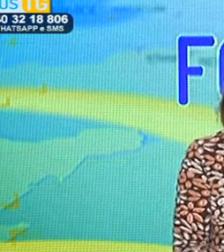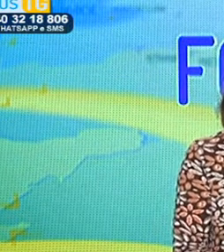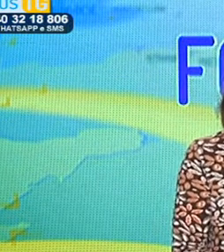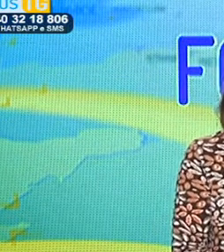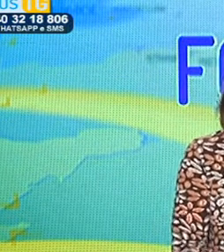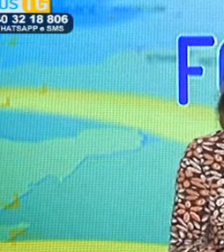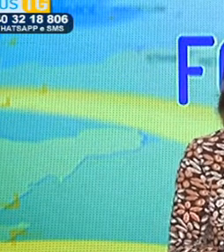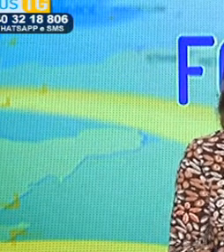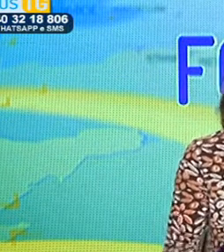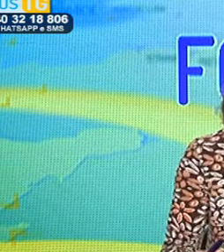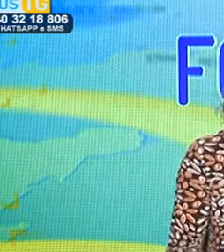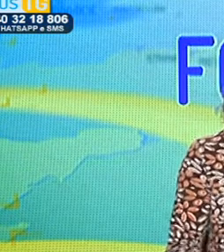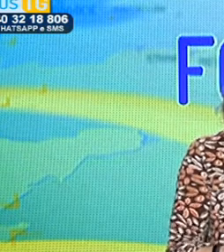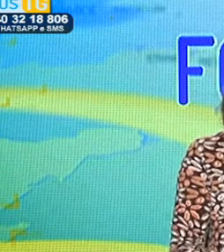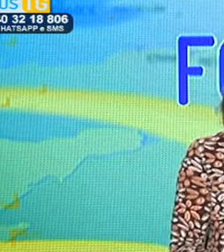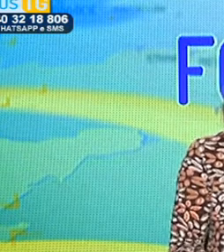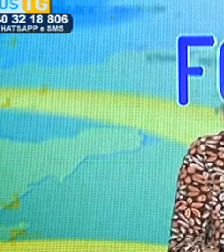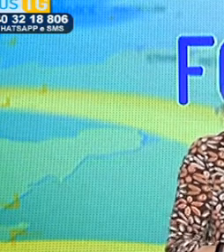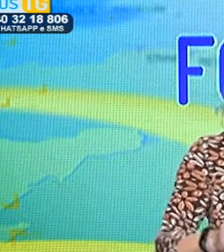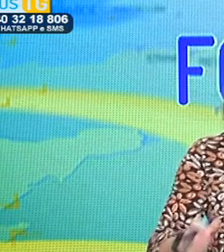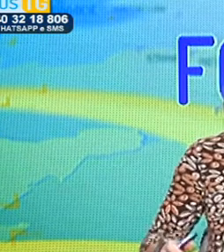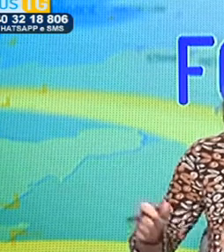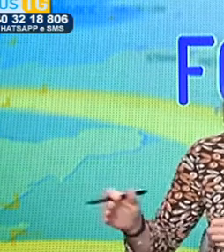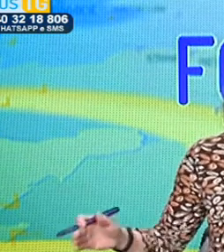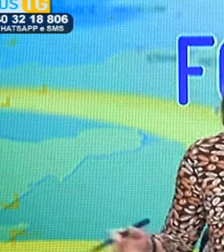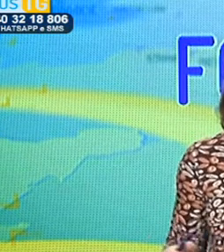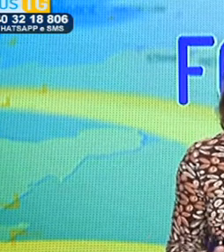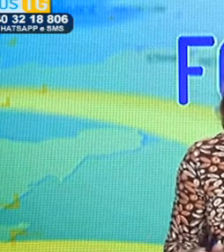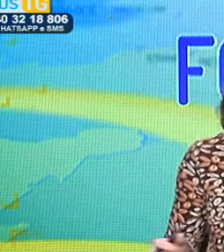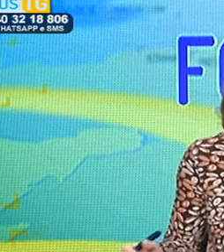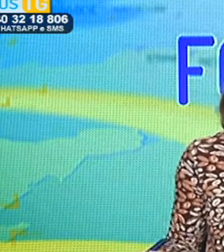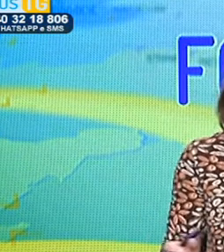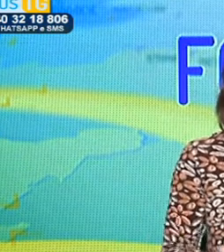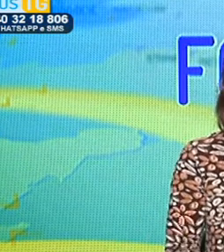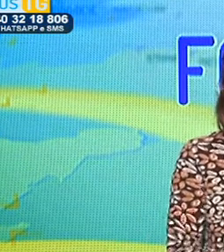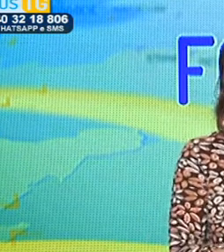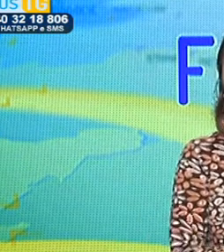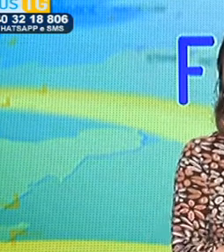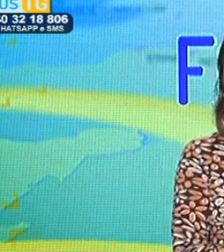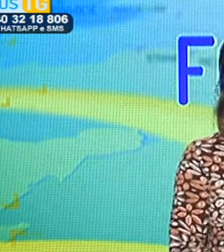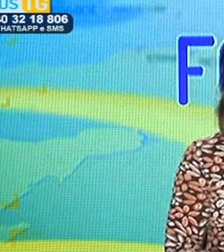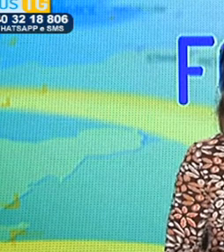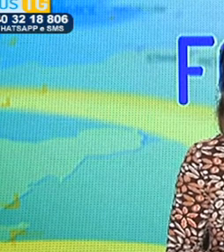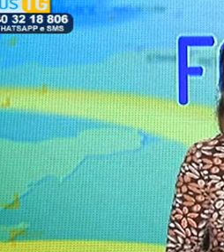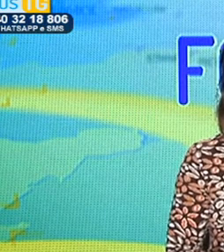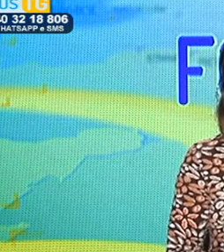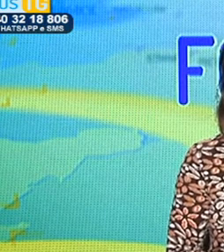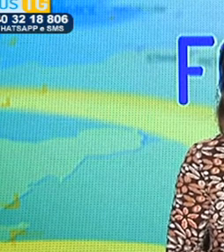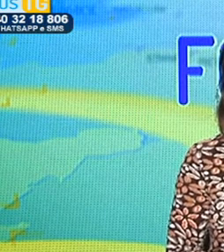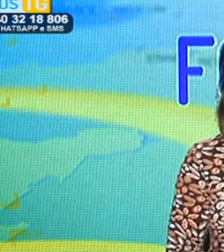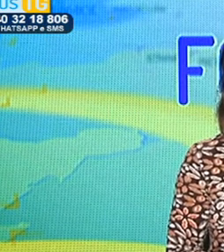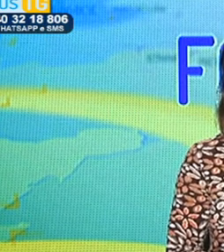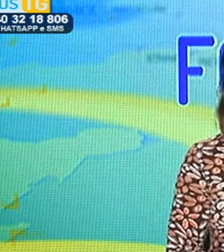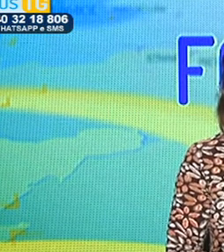appunto persone titolari di da una parte bar, ristoranti e quant'altro, e dall'altra anche tutto quello che è il